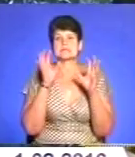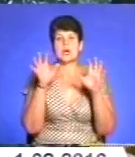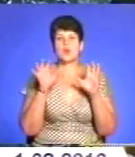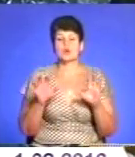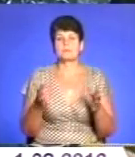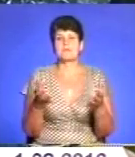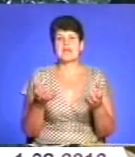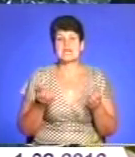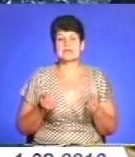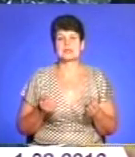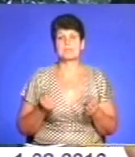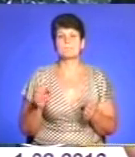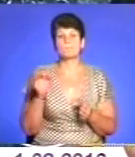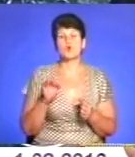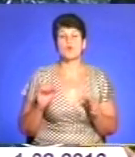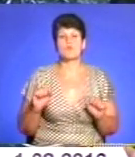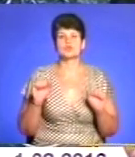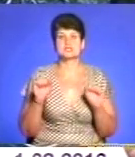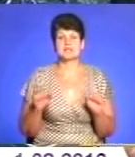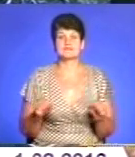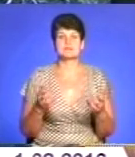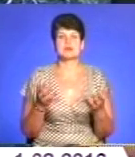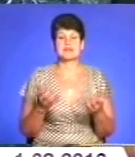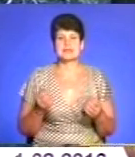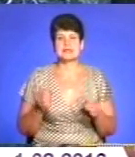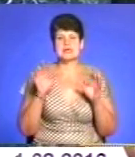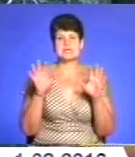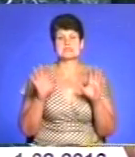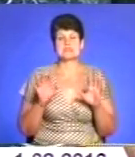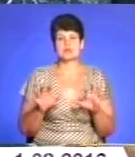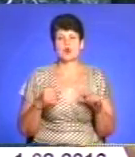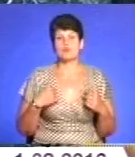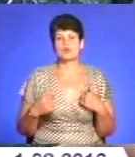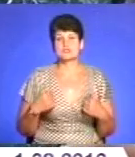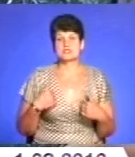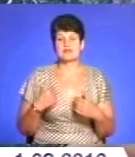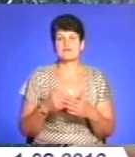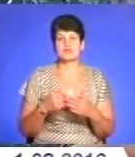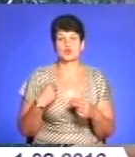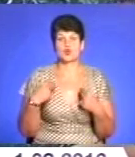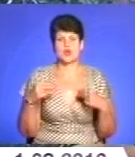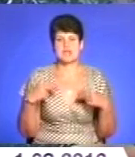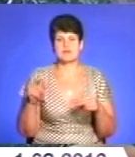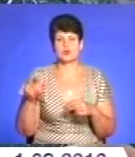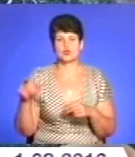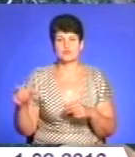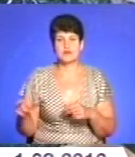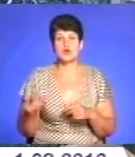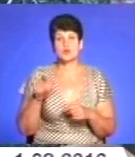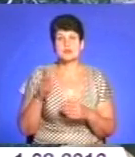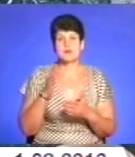про можливість прийняття статусу постраждалої від торгівлі людьми, людина має